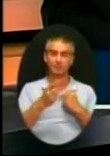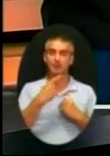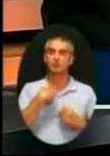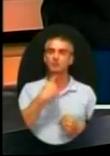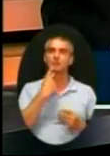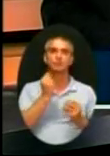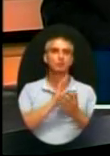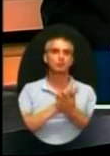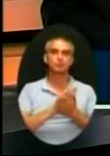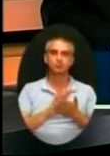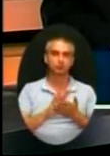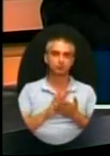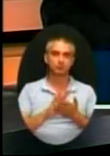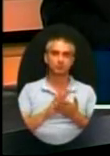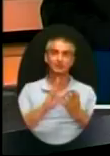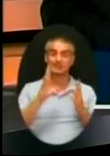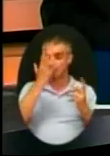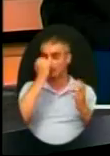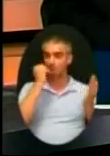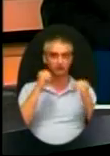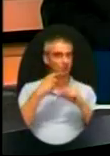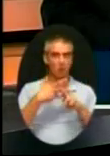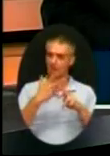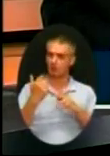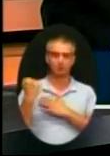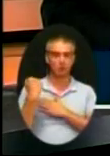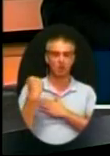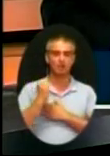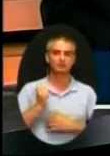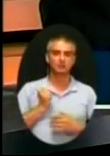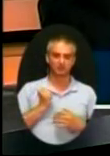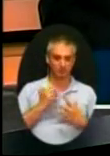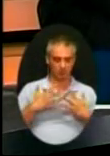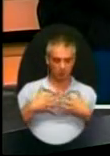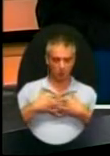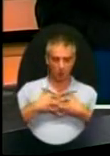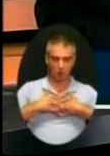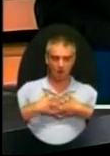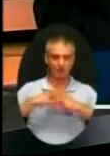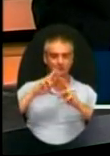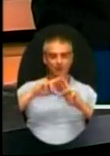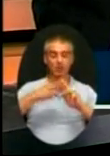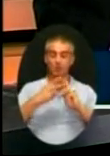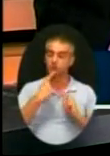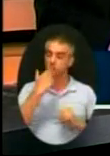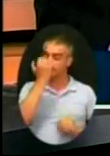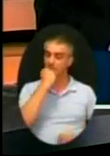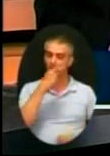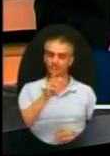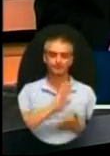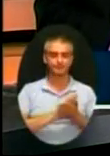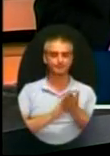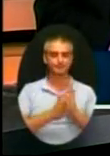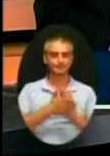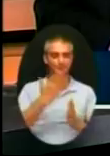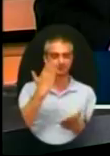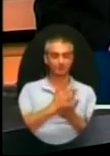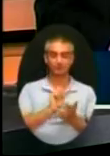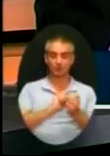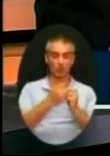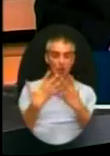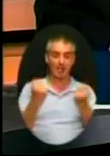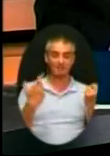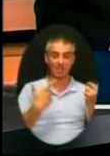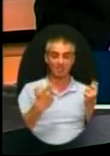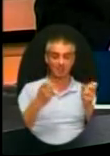אני אומר דבר מאוד פשוט. מיטוט החמאס זה לא רק בכוח צבאי, זה קואליציה בינלאומית שאומרת לחמאס עד כאן. או שאתה